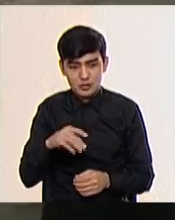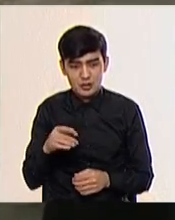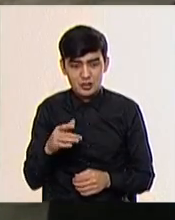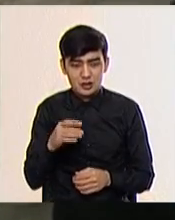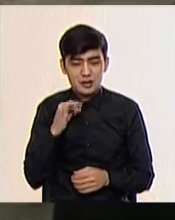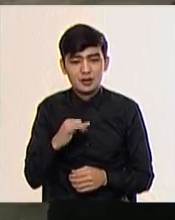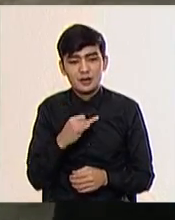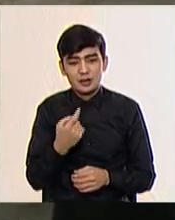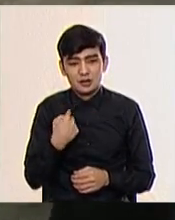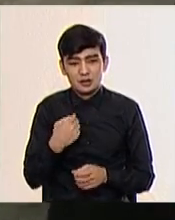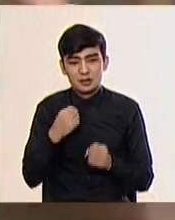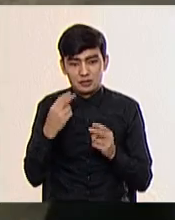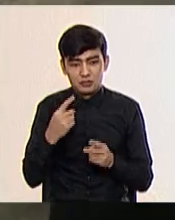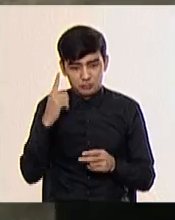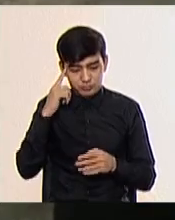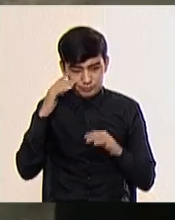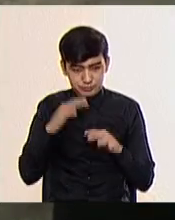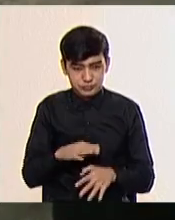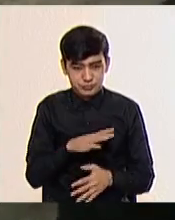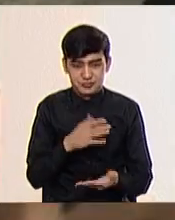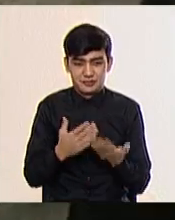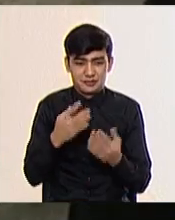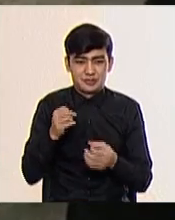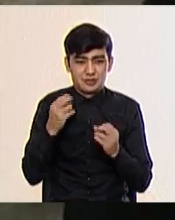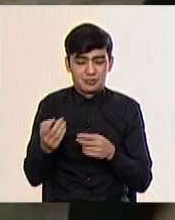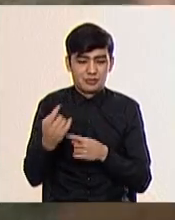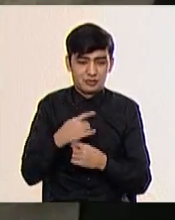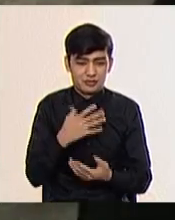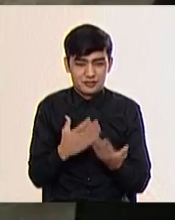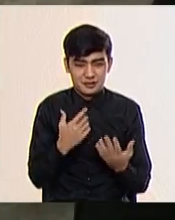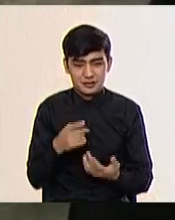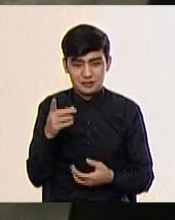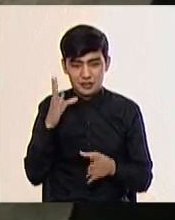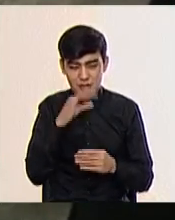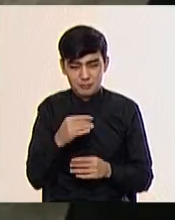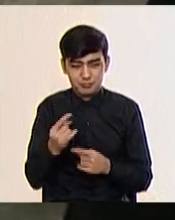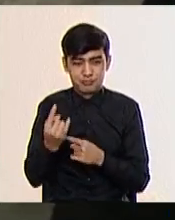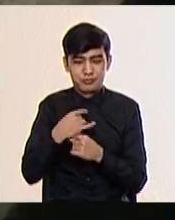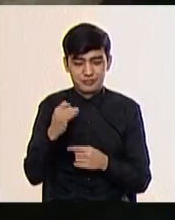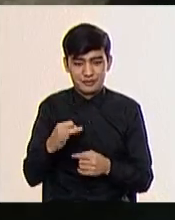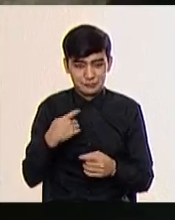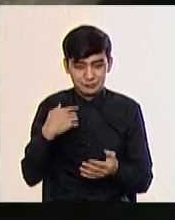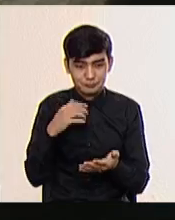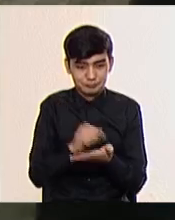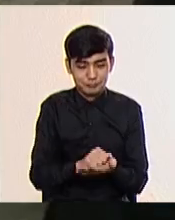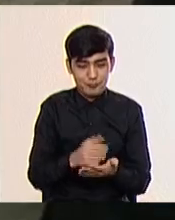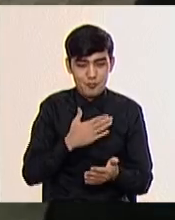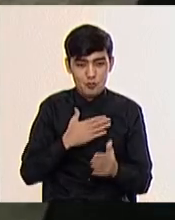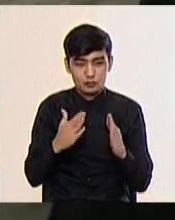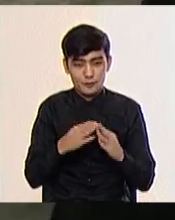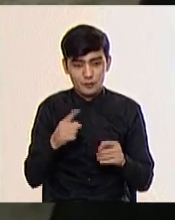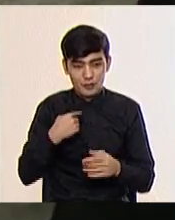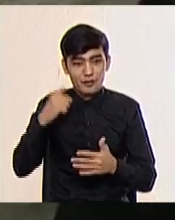осознаю, что вот именно психологическое давление было. Они ну так вот могли расположить, и вот я